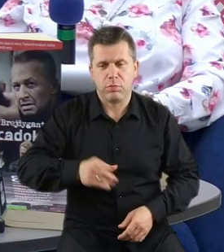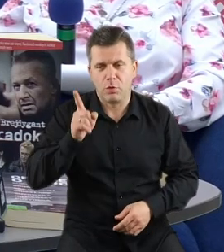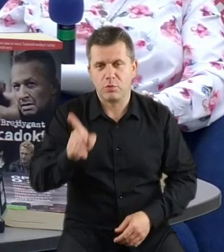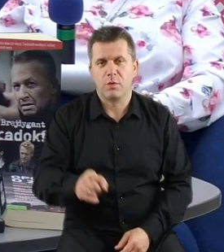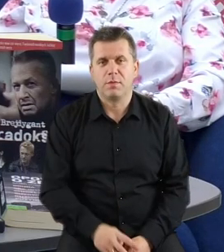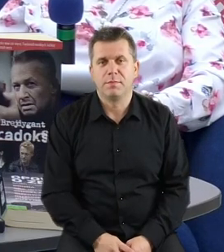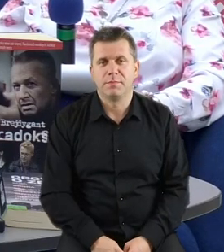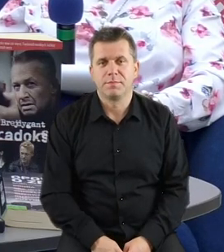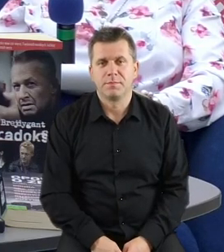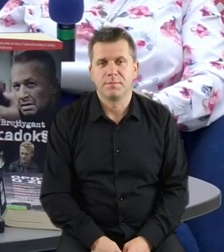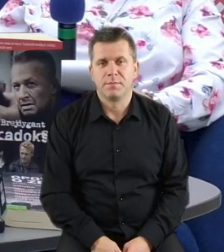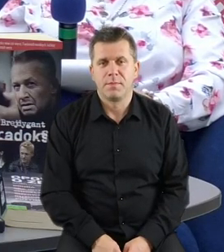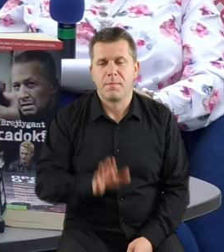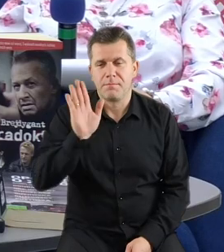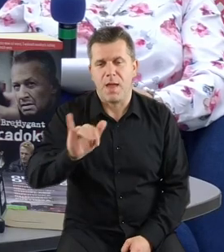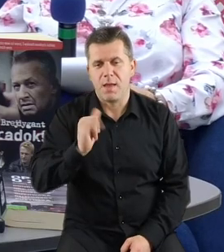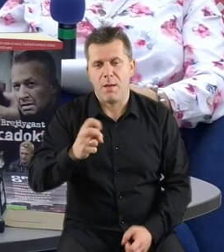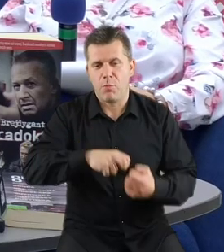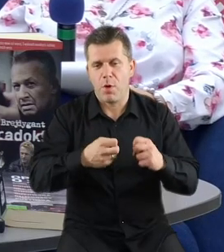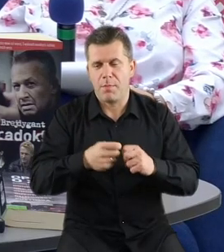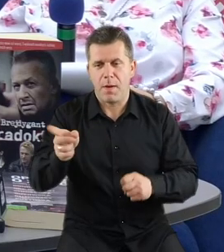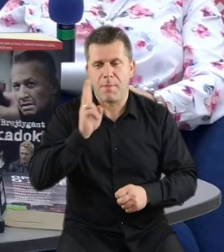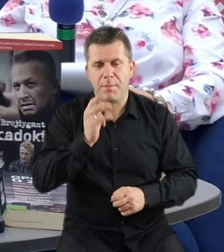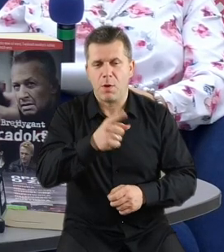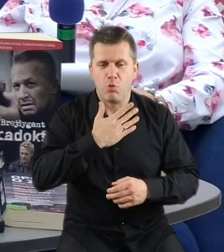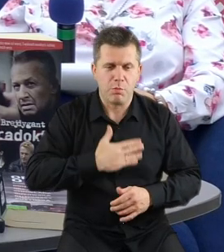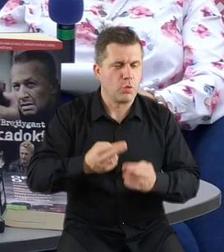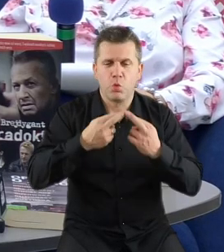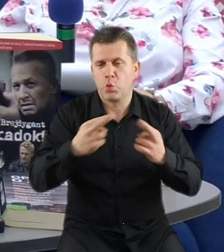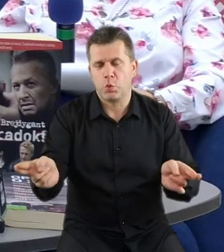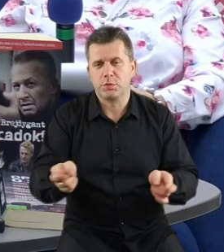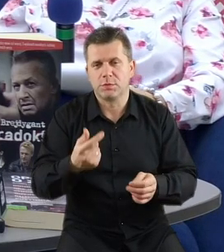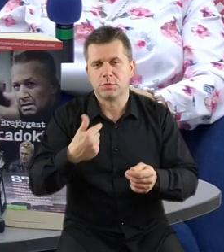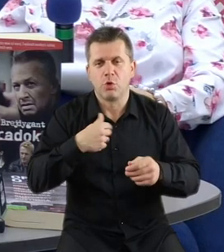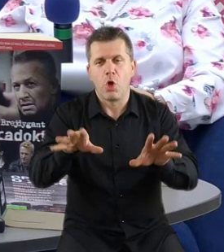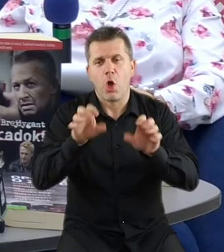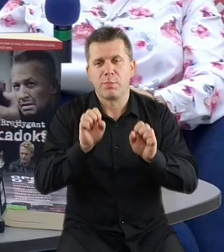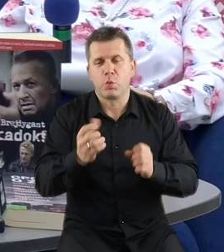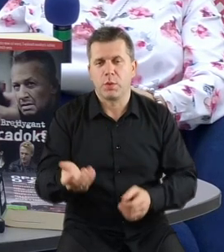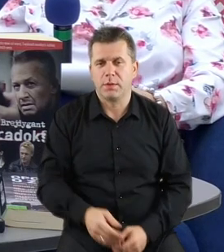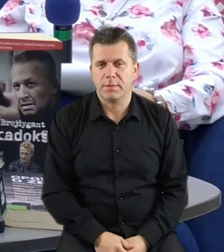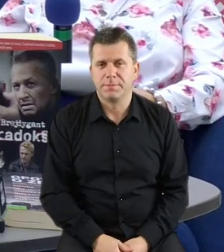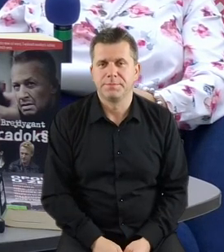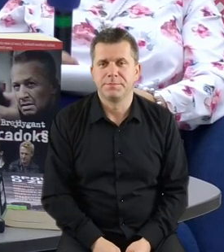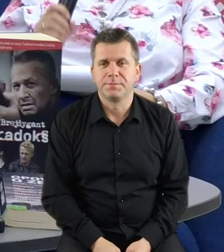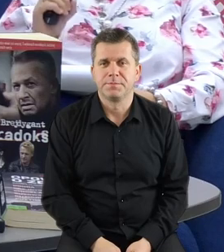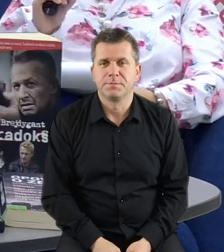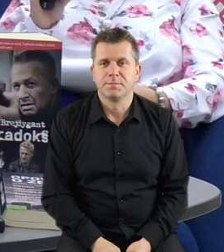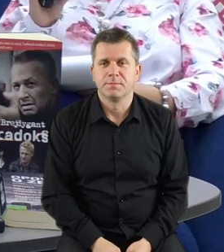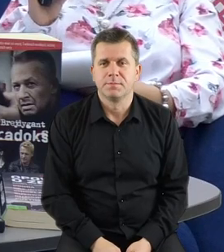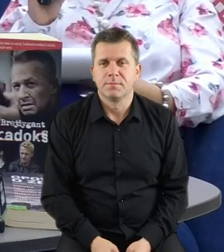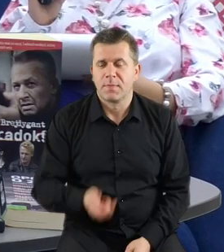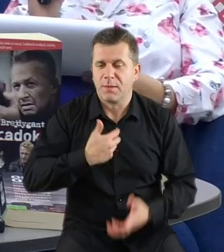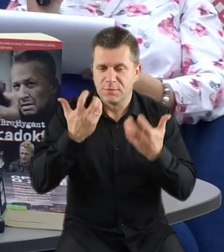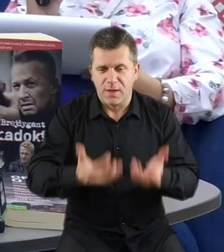niektórzy rzeczywiście mają jakiś problem z tą mamą, inni lubią, no różnie to jest w odbiorze z mamusią. No